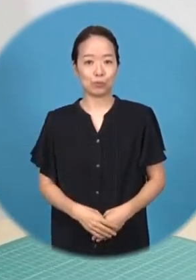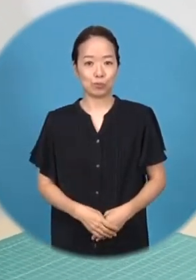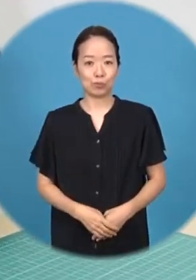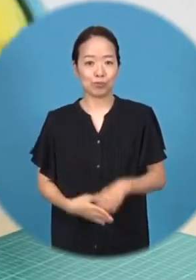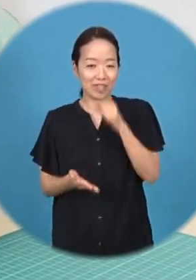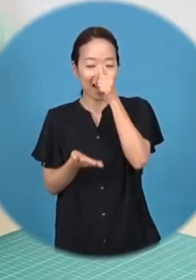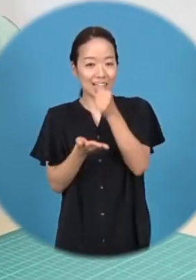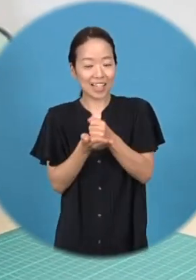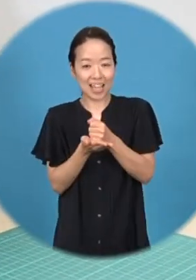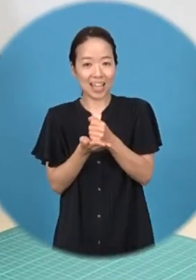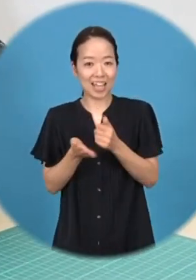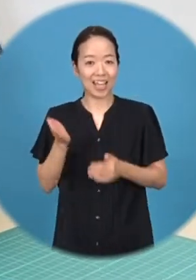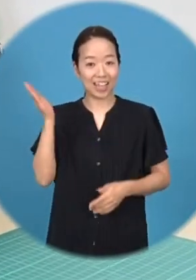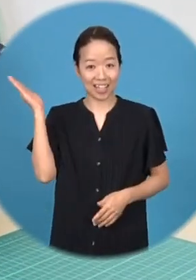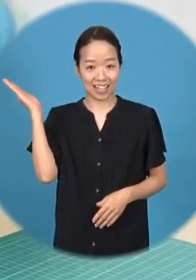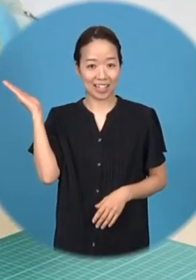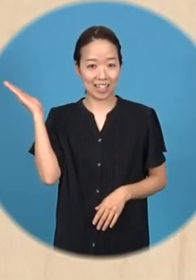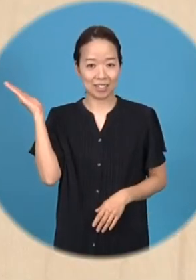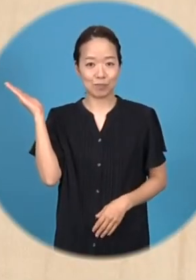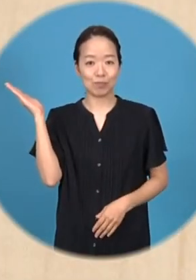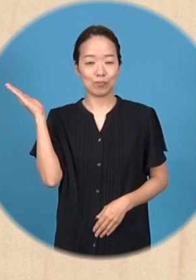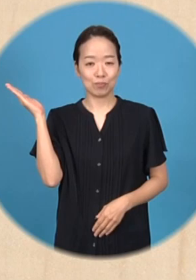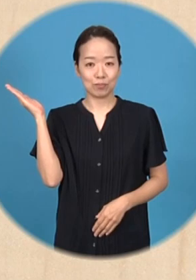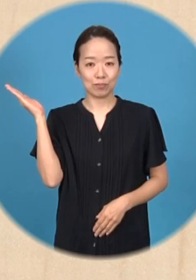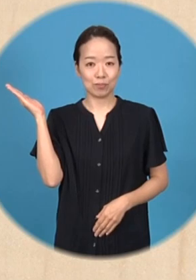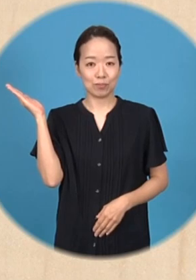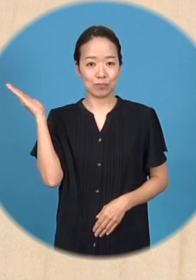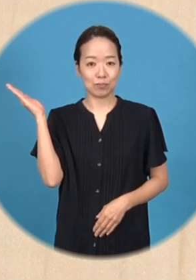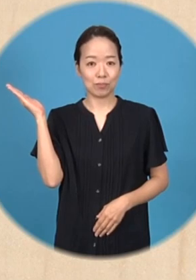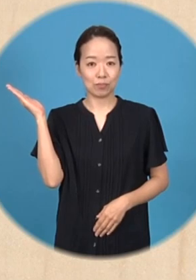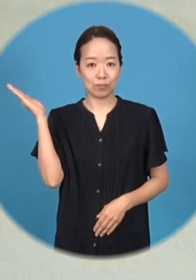できた。あ、いいですか、 はい、 やった。